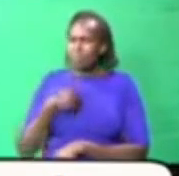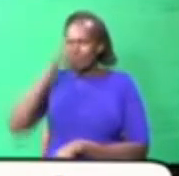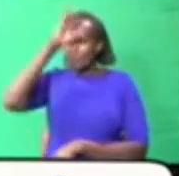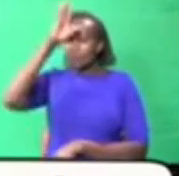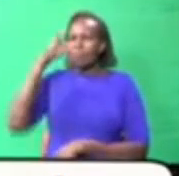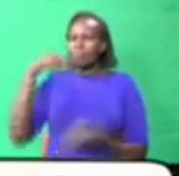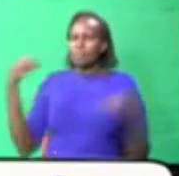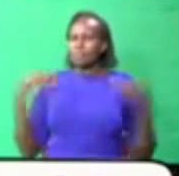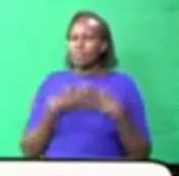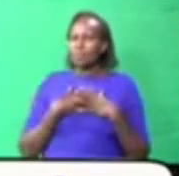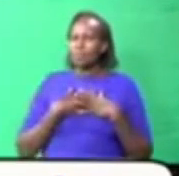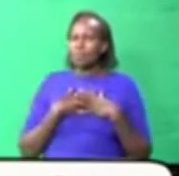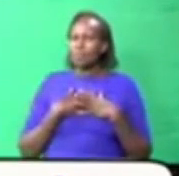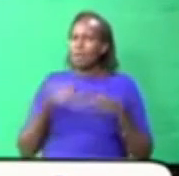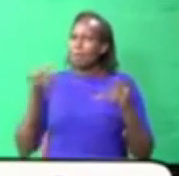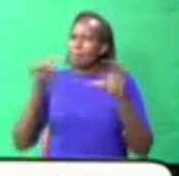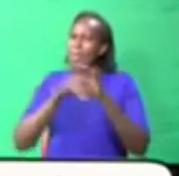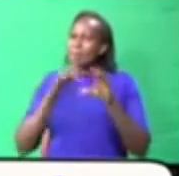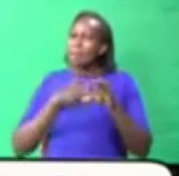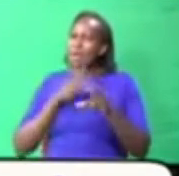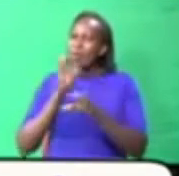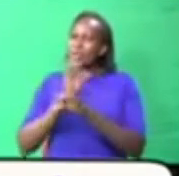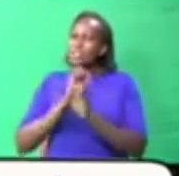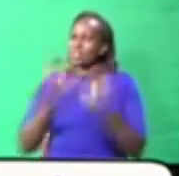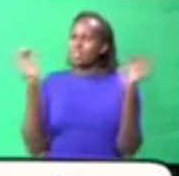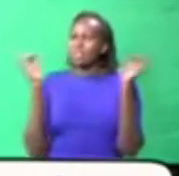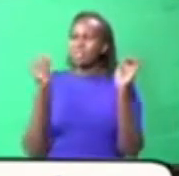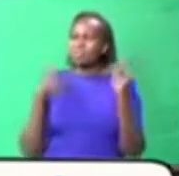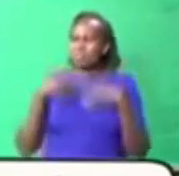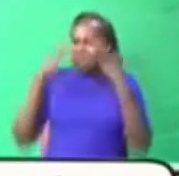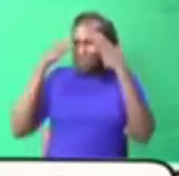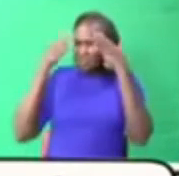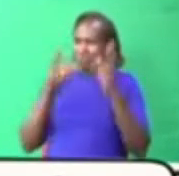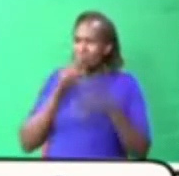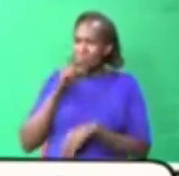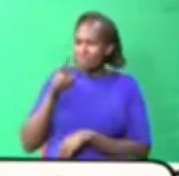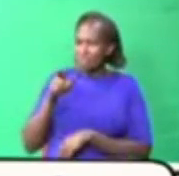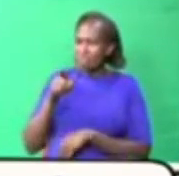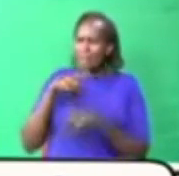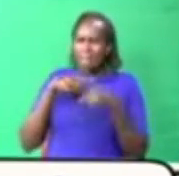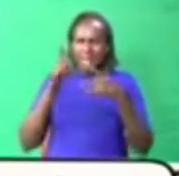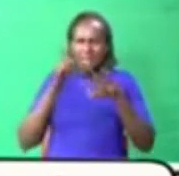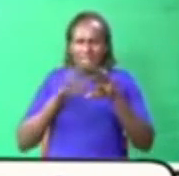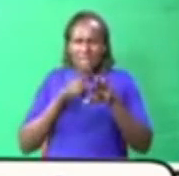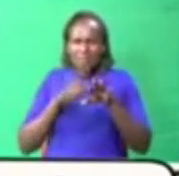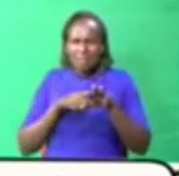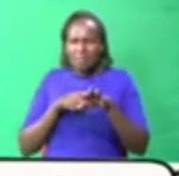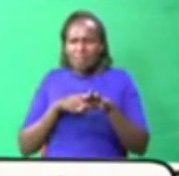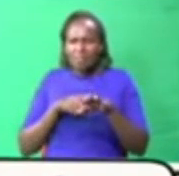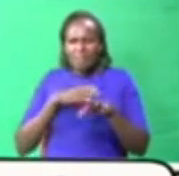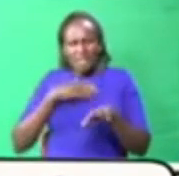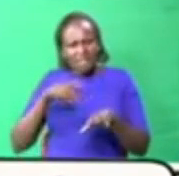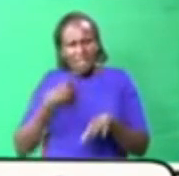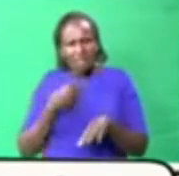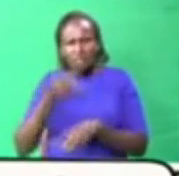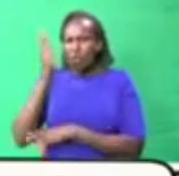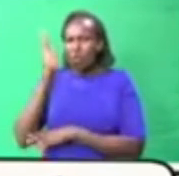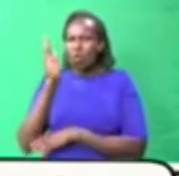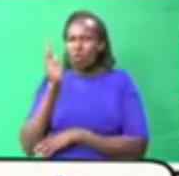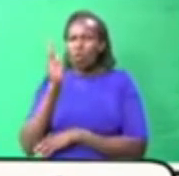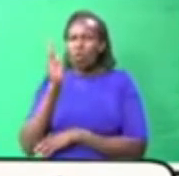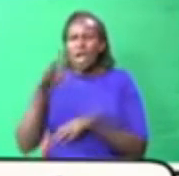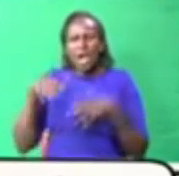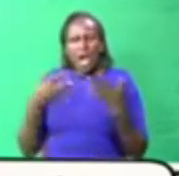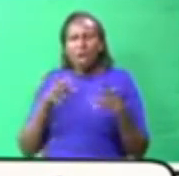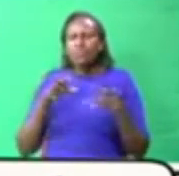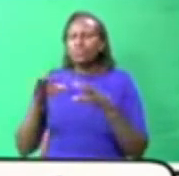shocked. She is not a member of our church. Hata mimi simjui. But when I aligned myself, God, and that's how God has